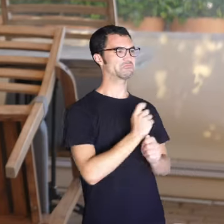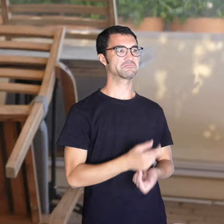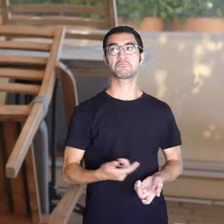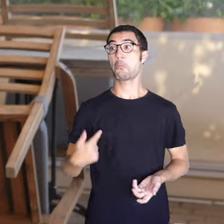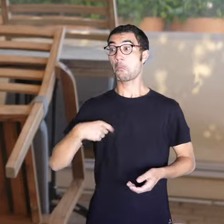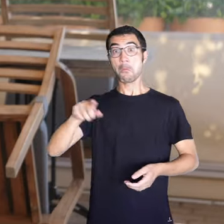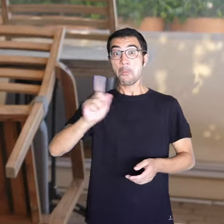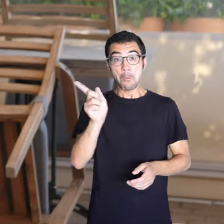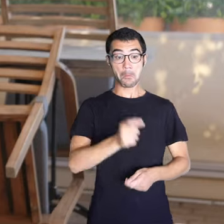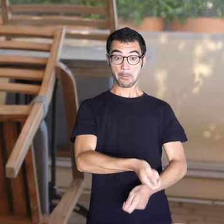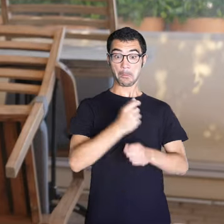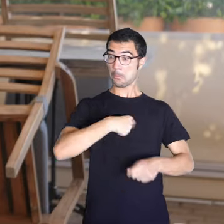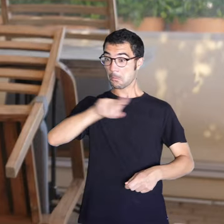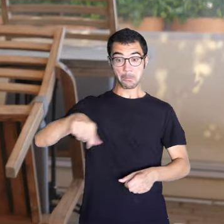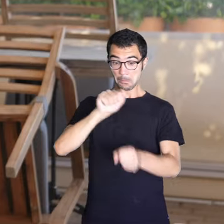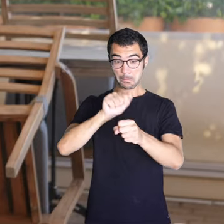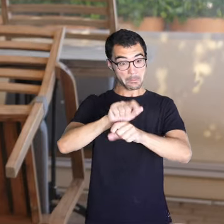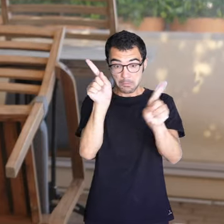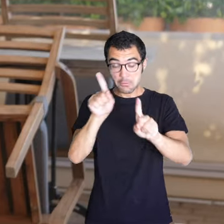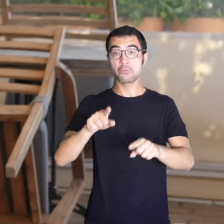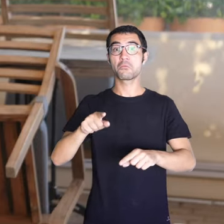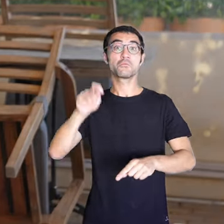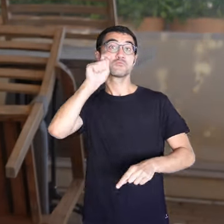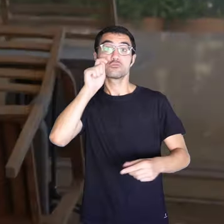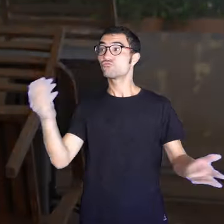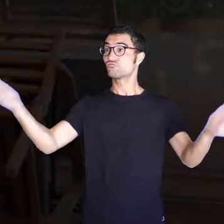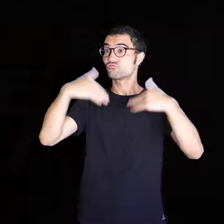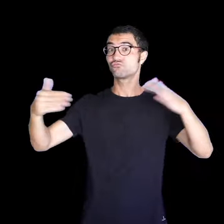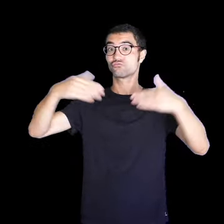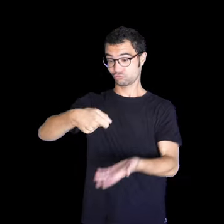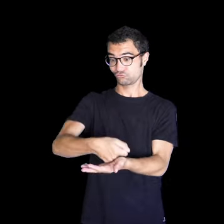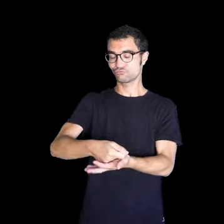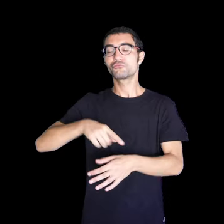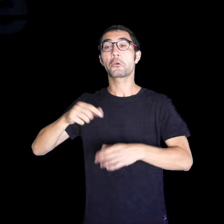i vendràs. No. I vaig pescar.